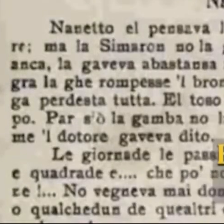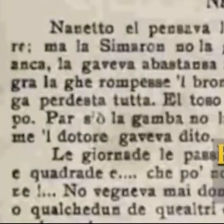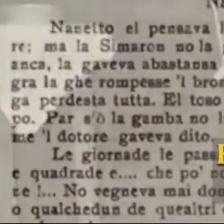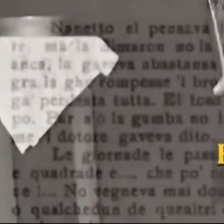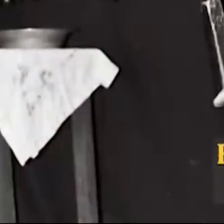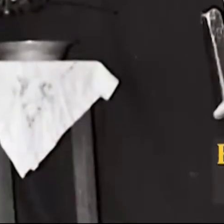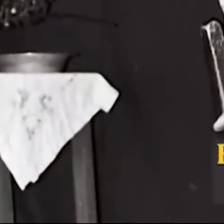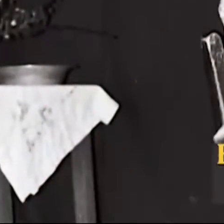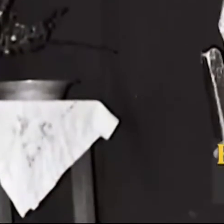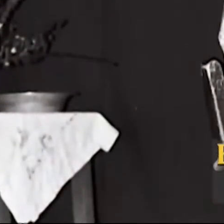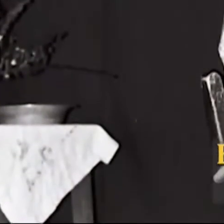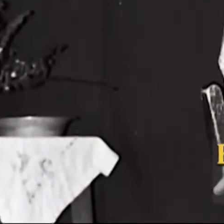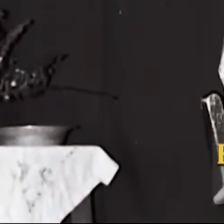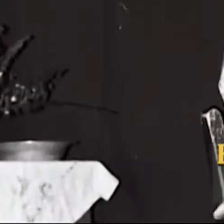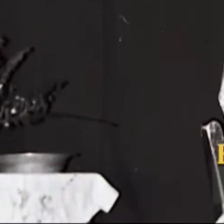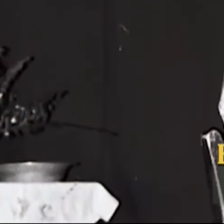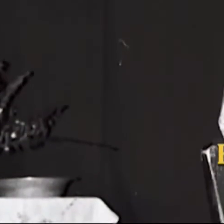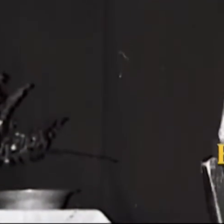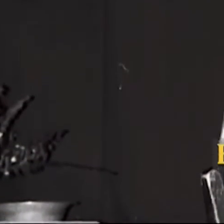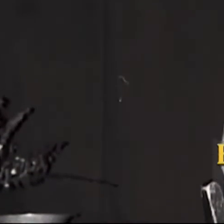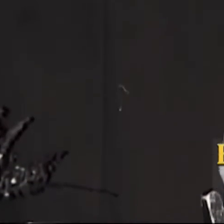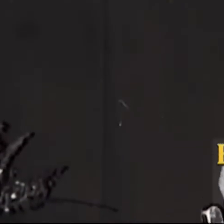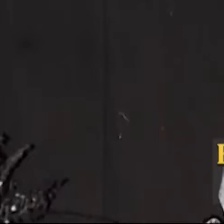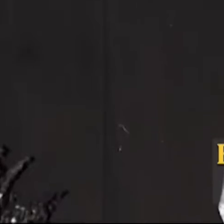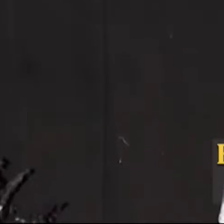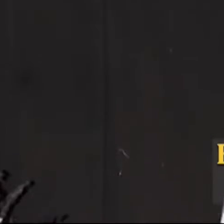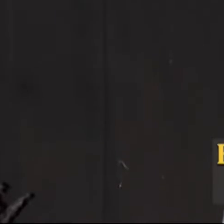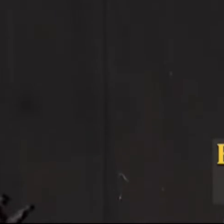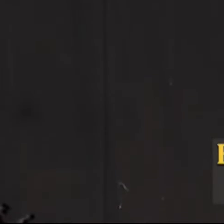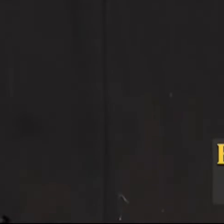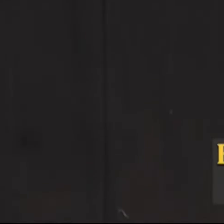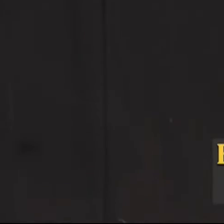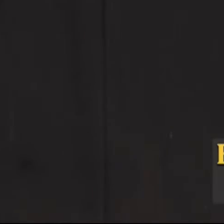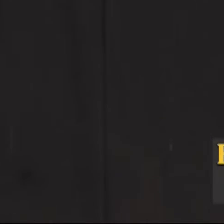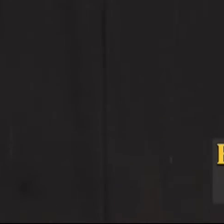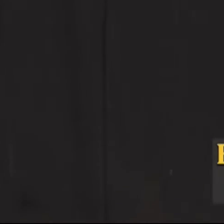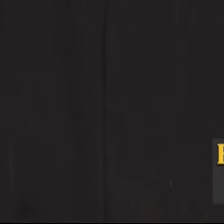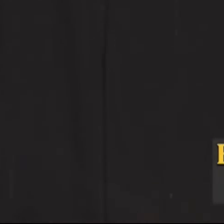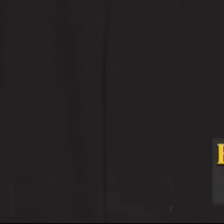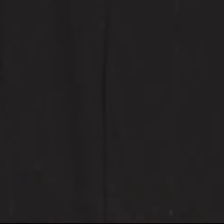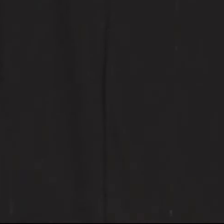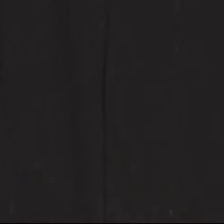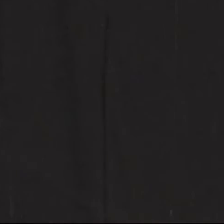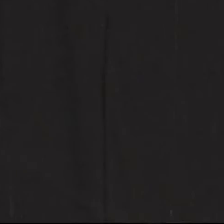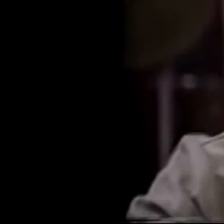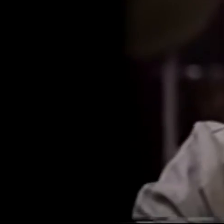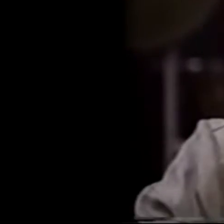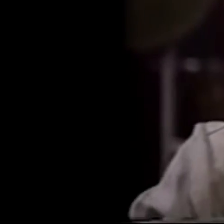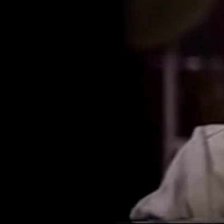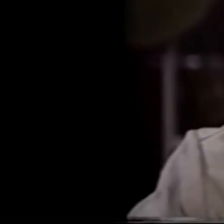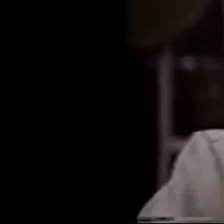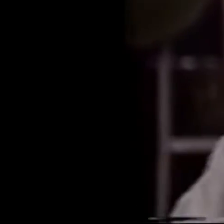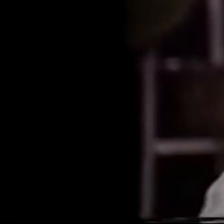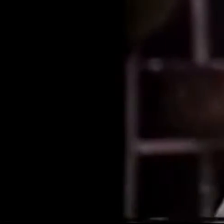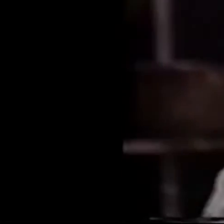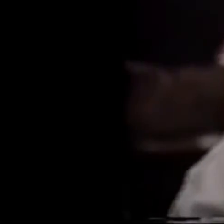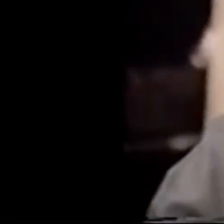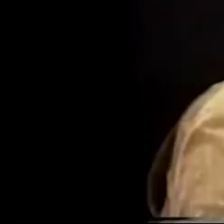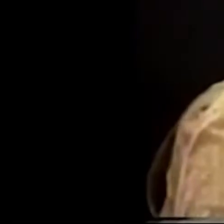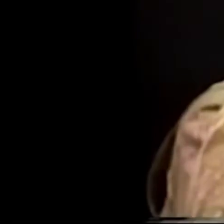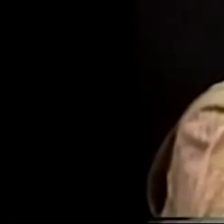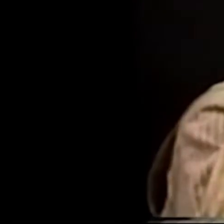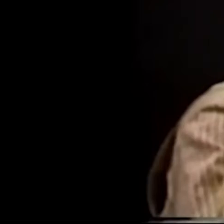1924 e nos palcos o nanetto virou Popi coi Misericoloni. Io ho sempre più voglia di venire in